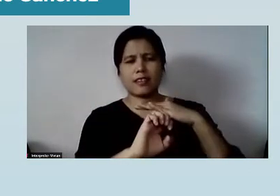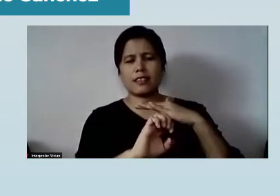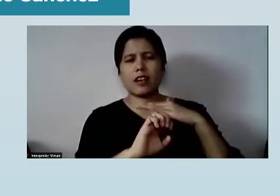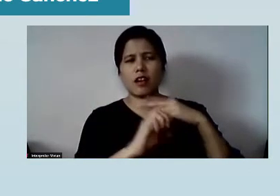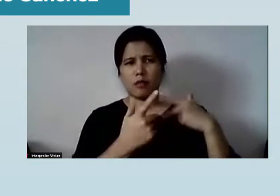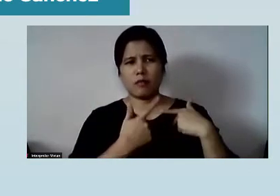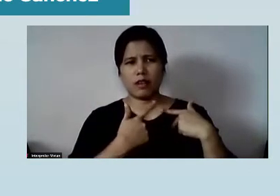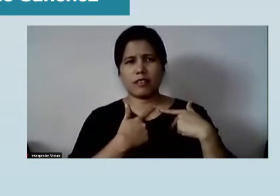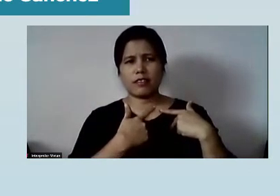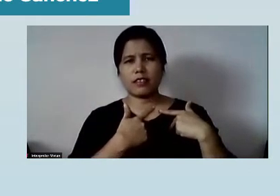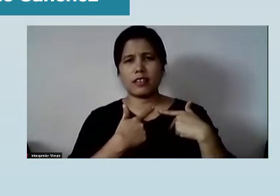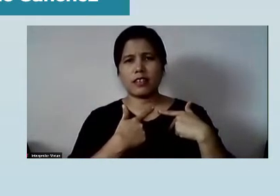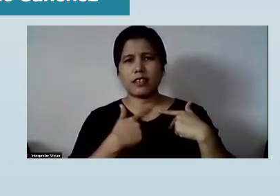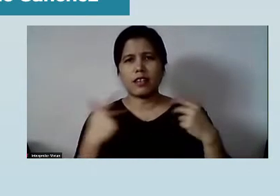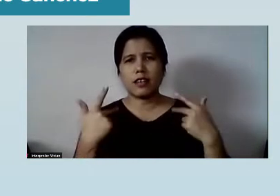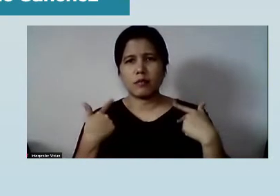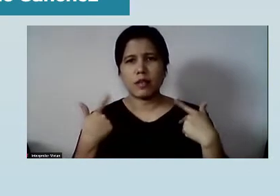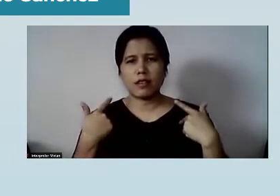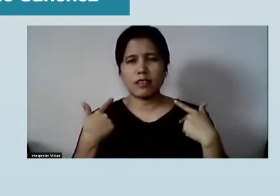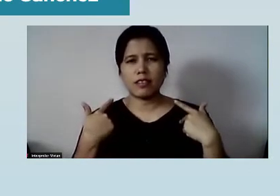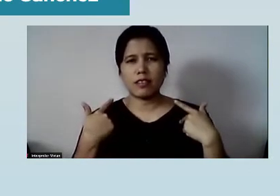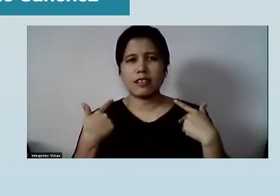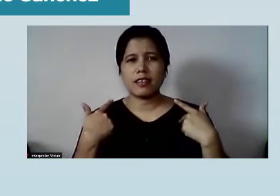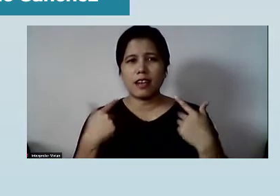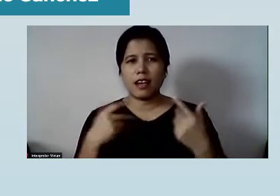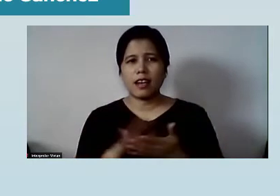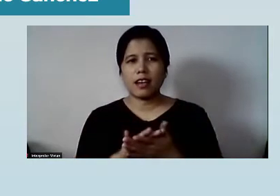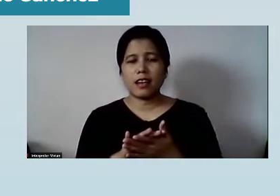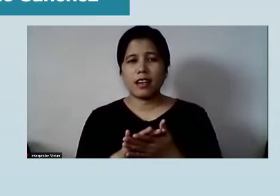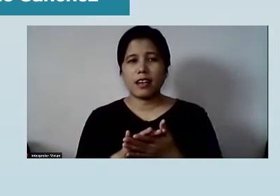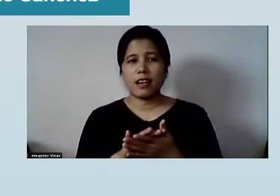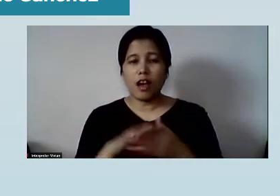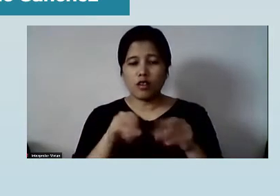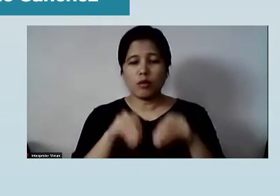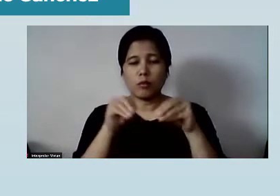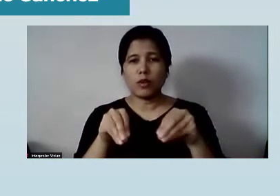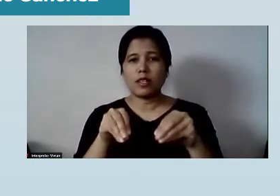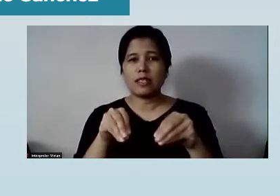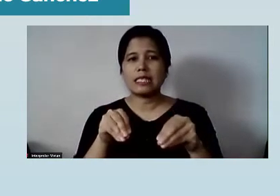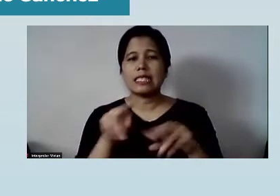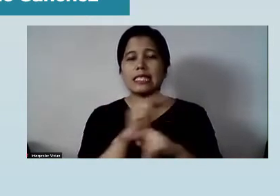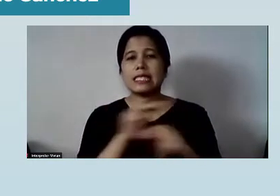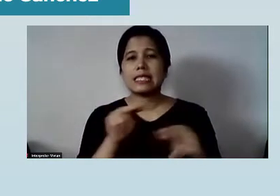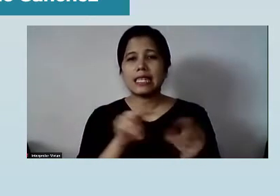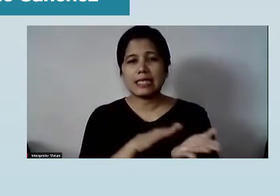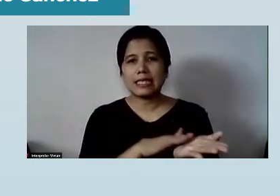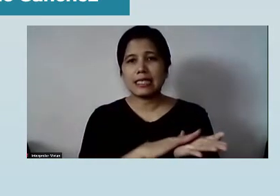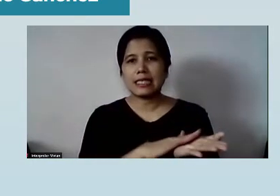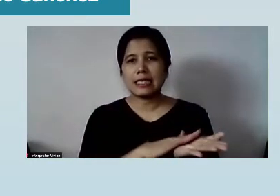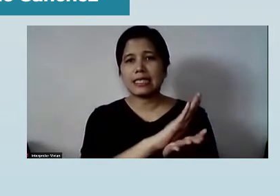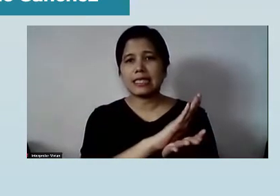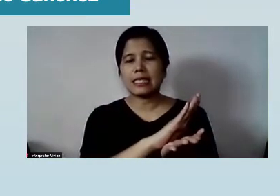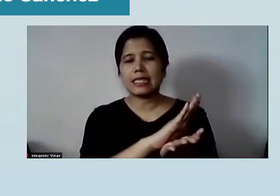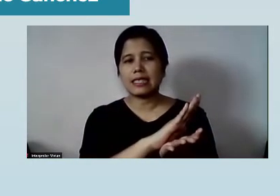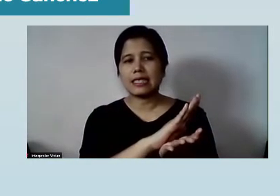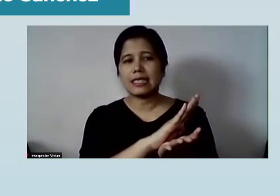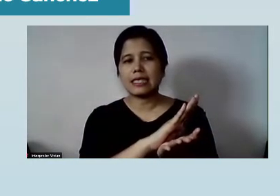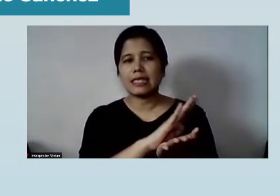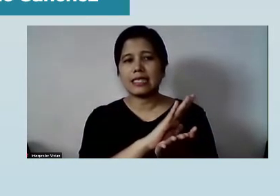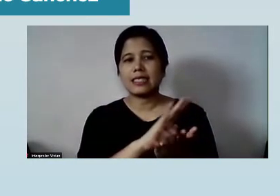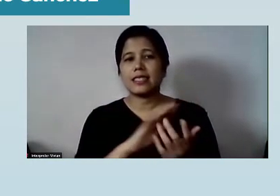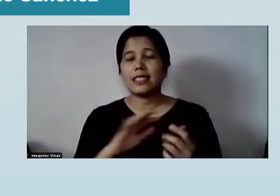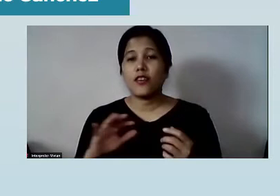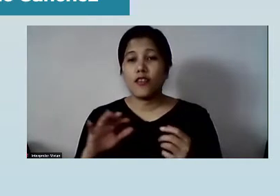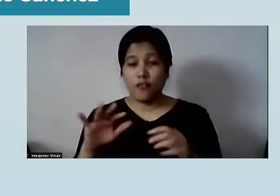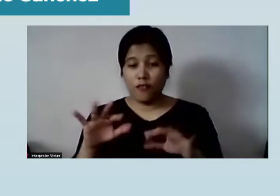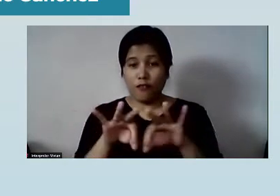ng nakalagay na pavement, yung non-skid tactile flooring, no? Yan, tuloy-tuloy